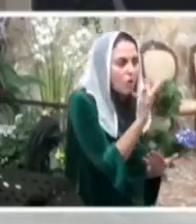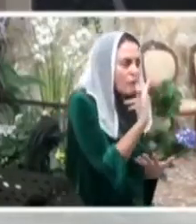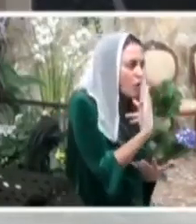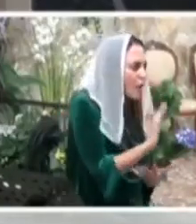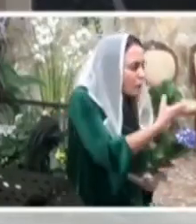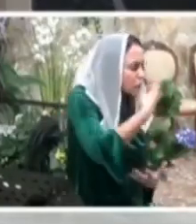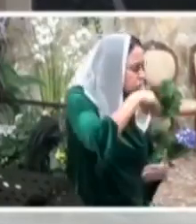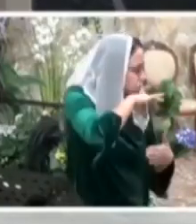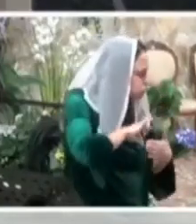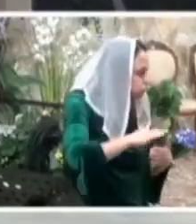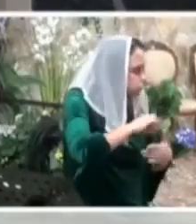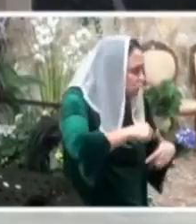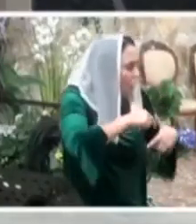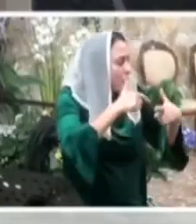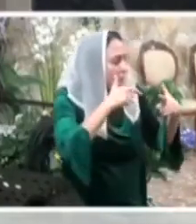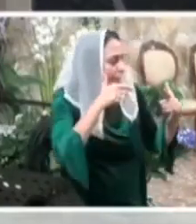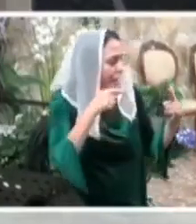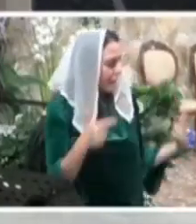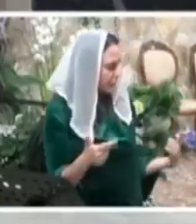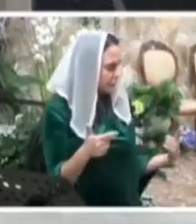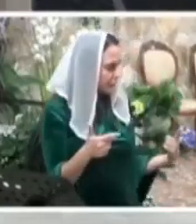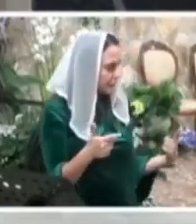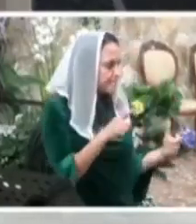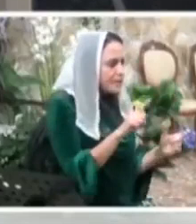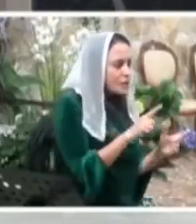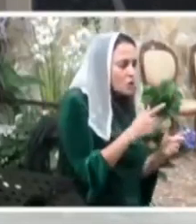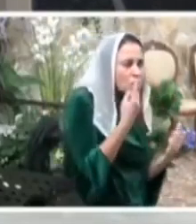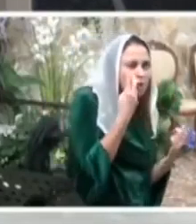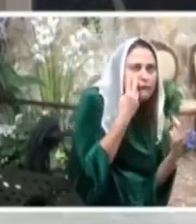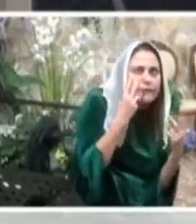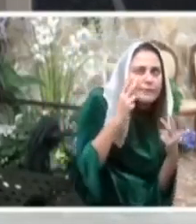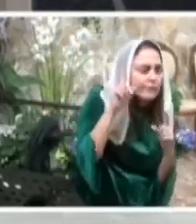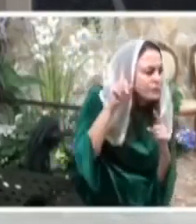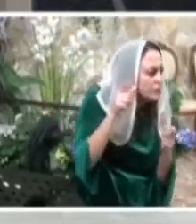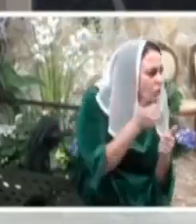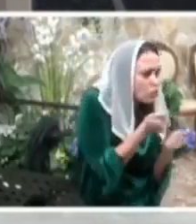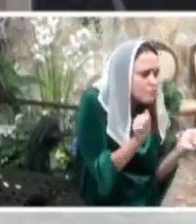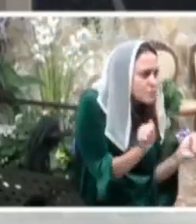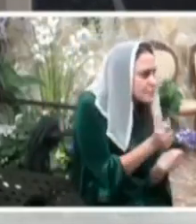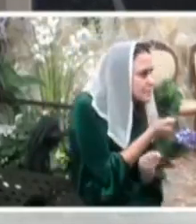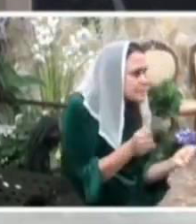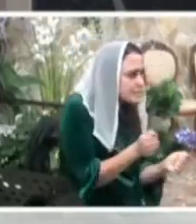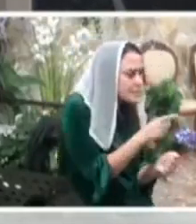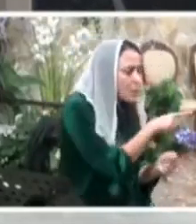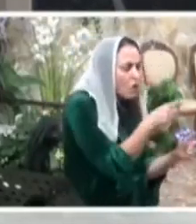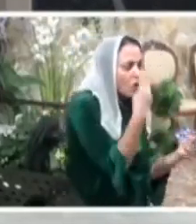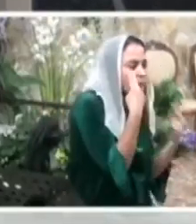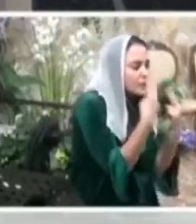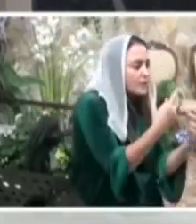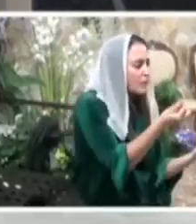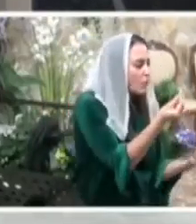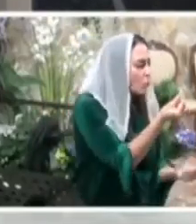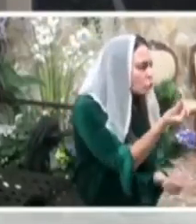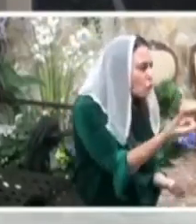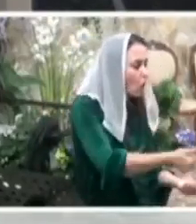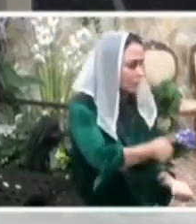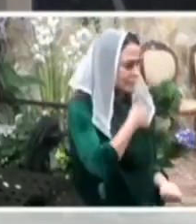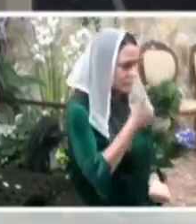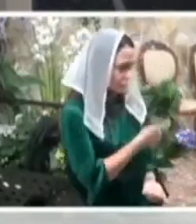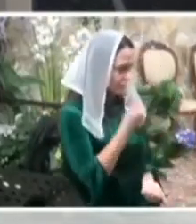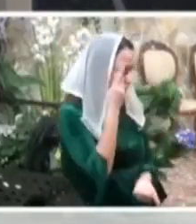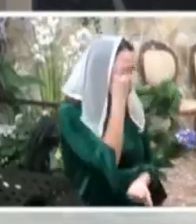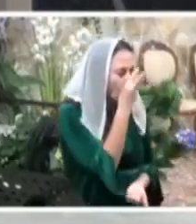sopravvento e non riuscivano in quel giorno minimamente a